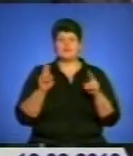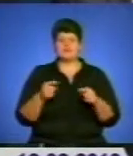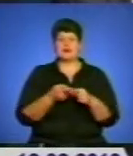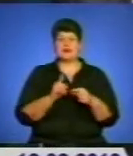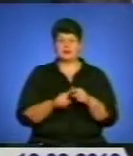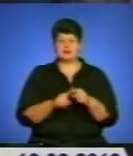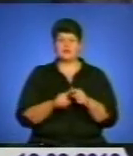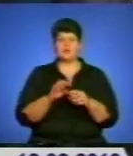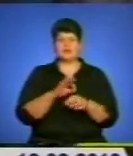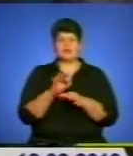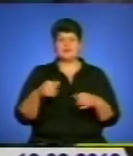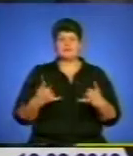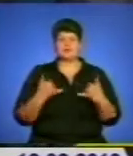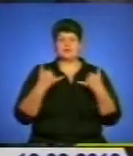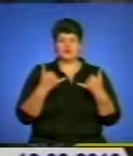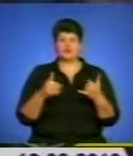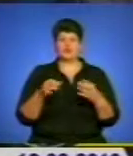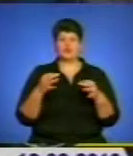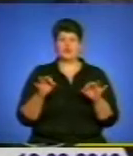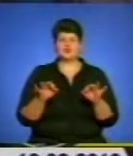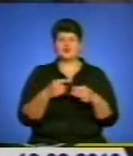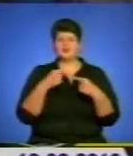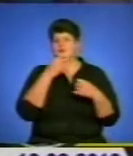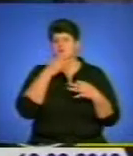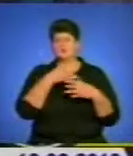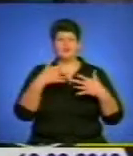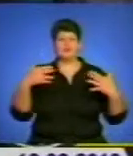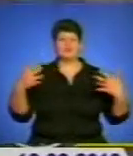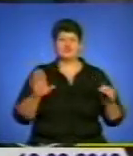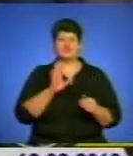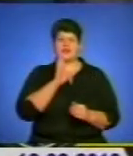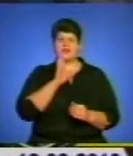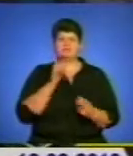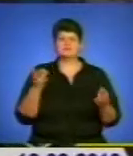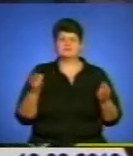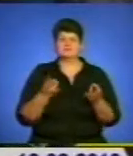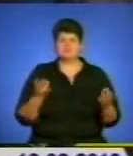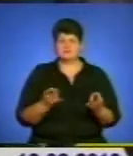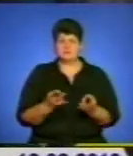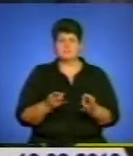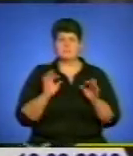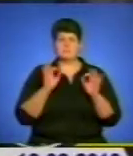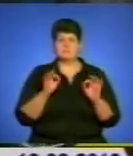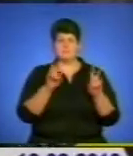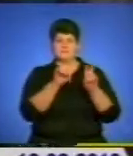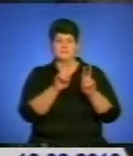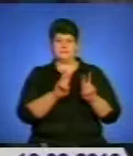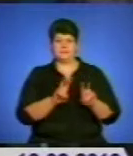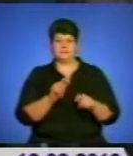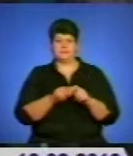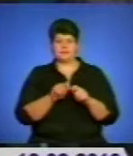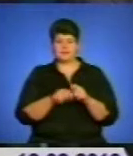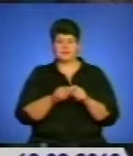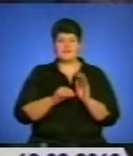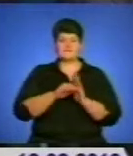обезпечить доступ любой женщины, у которой есть в этом потребность. Во-первых, правильно ее продиагностировать на низшем